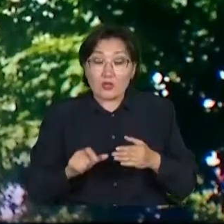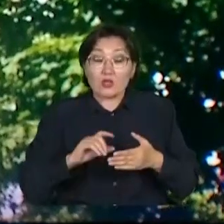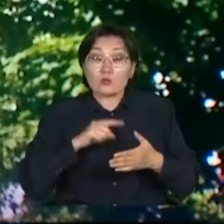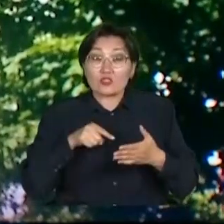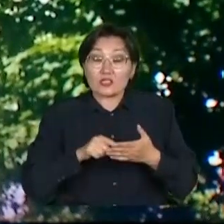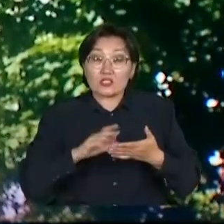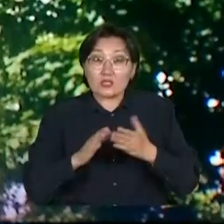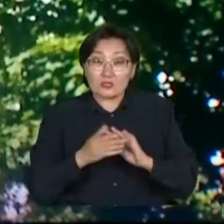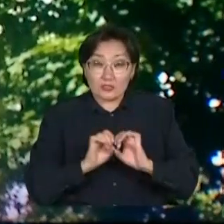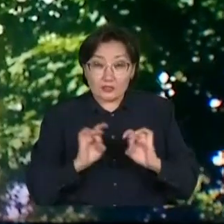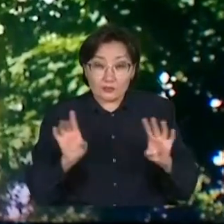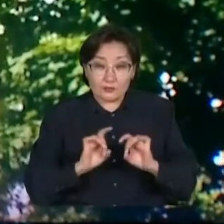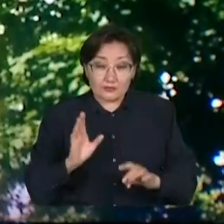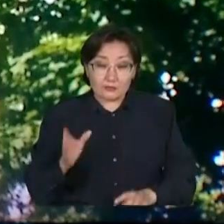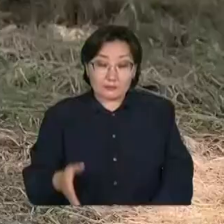шаһардағы жағдайды айтсын.